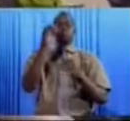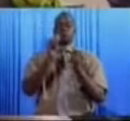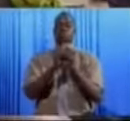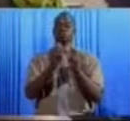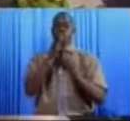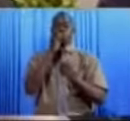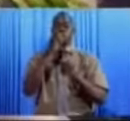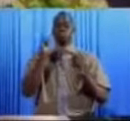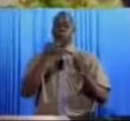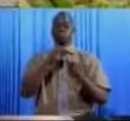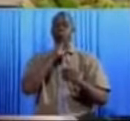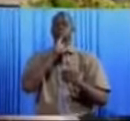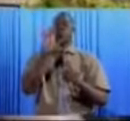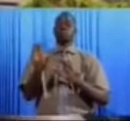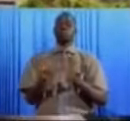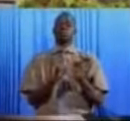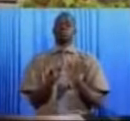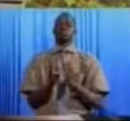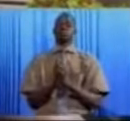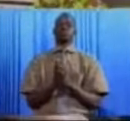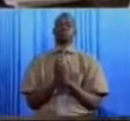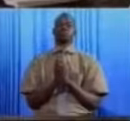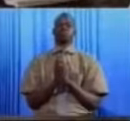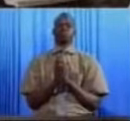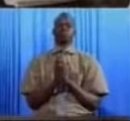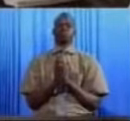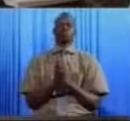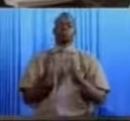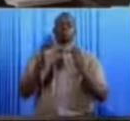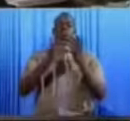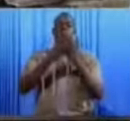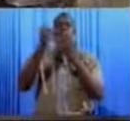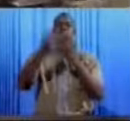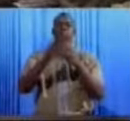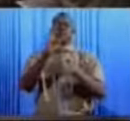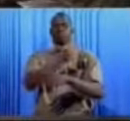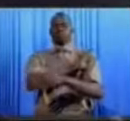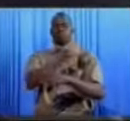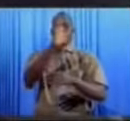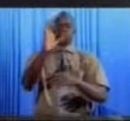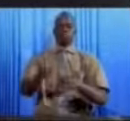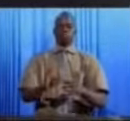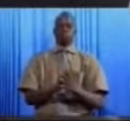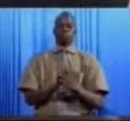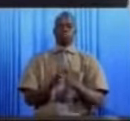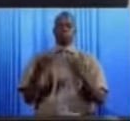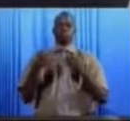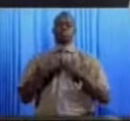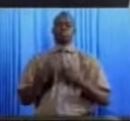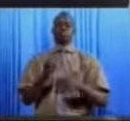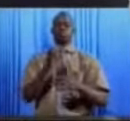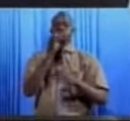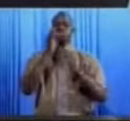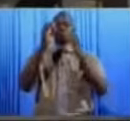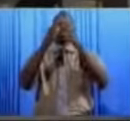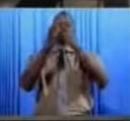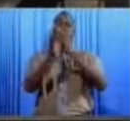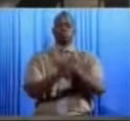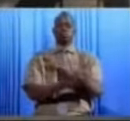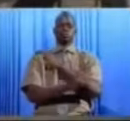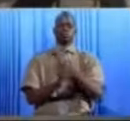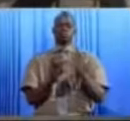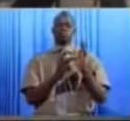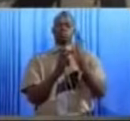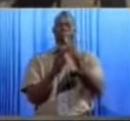fu nanny où l'animal est le projet du renforcement de la capacité d'approvisionnement en eau de la ville de gaoua se